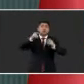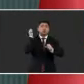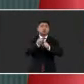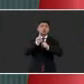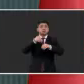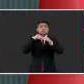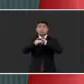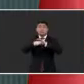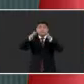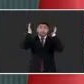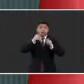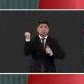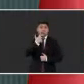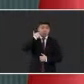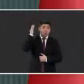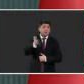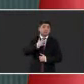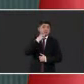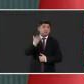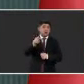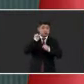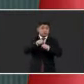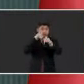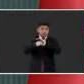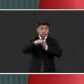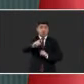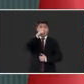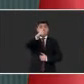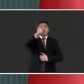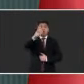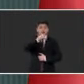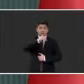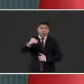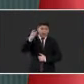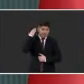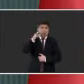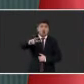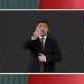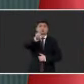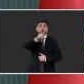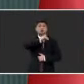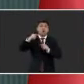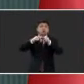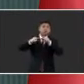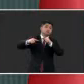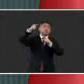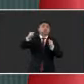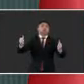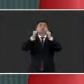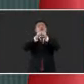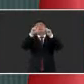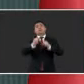katılım oranına ulaşırken istihdamı 19 milyondan 30 milyonun üzerine